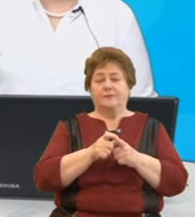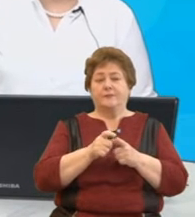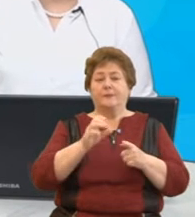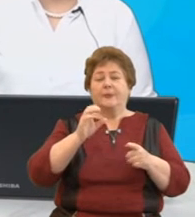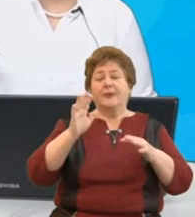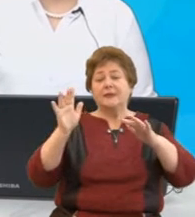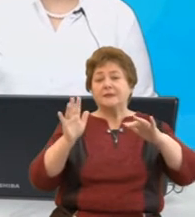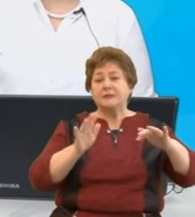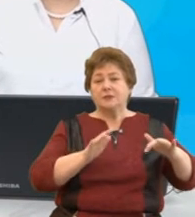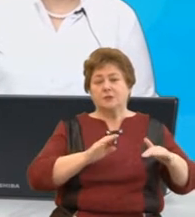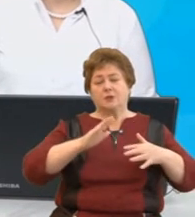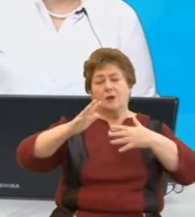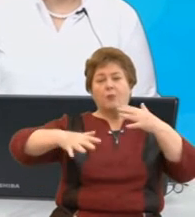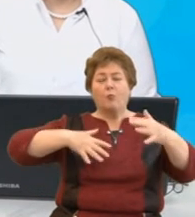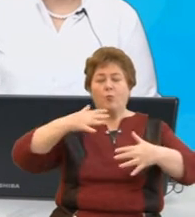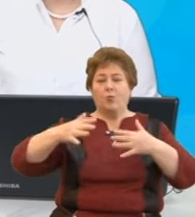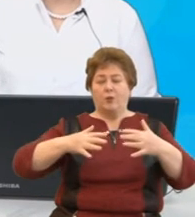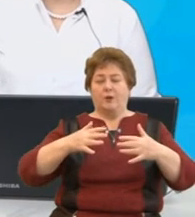снежная буря